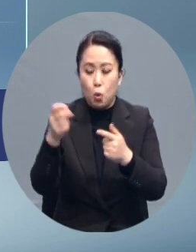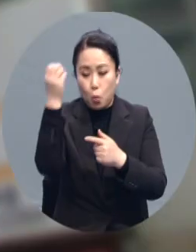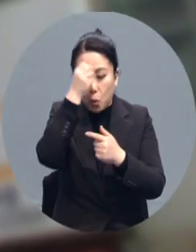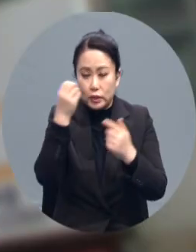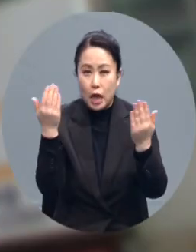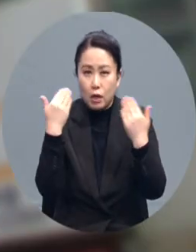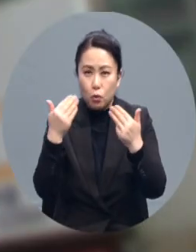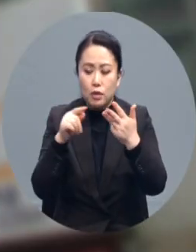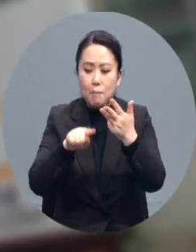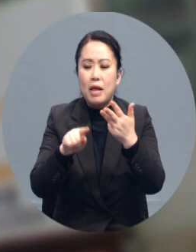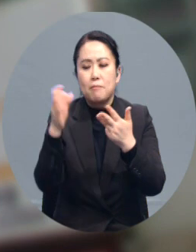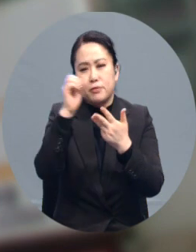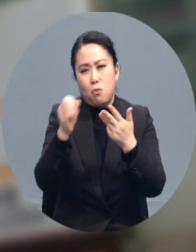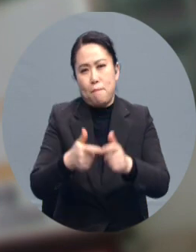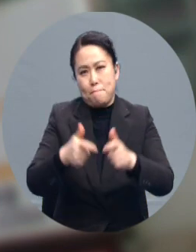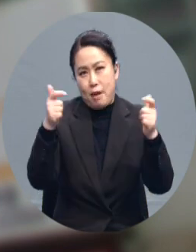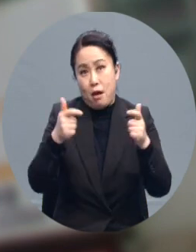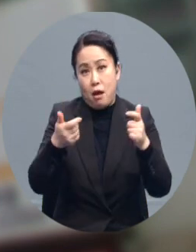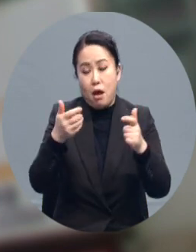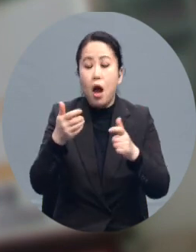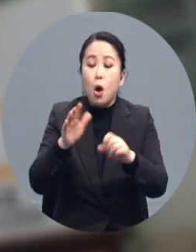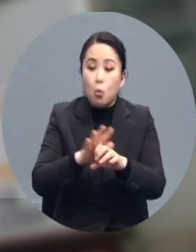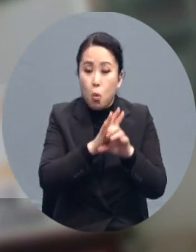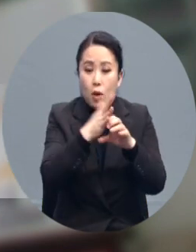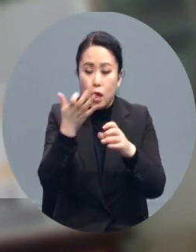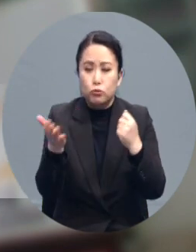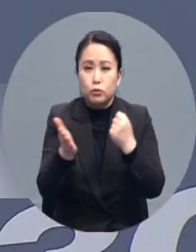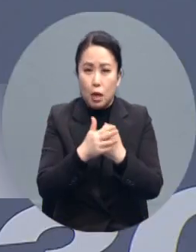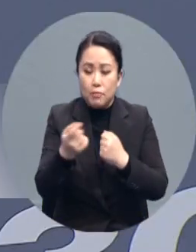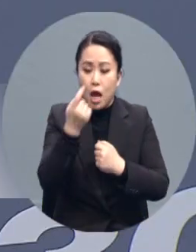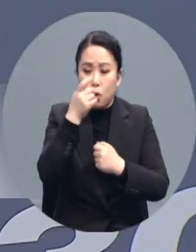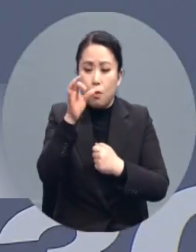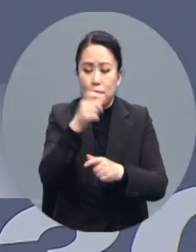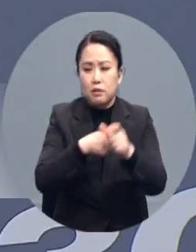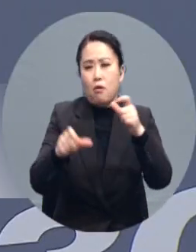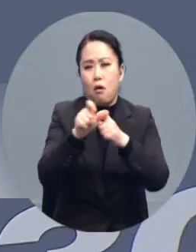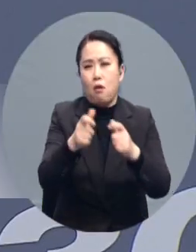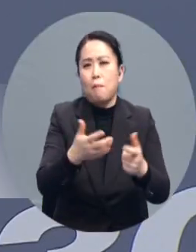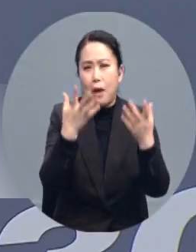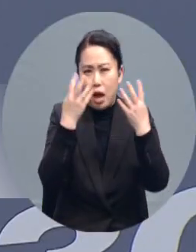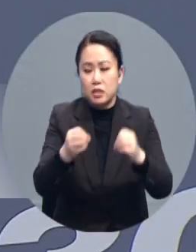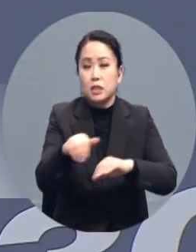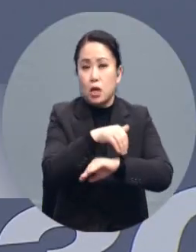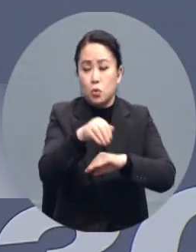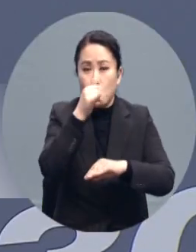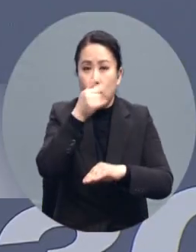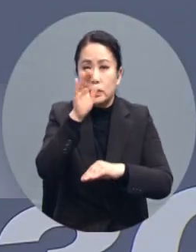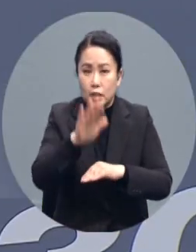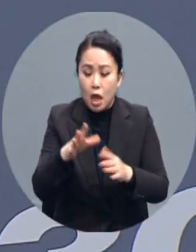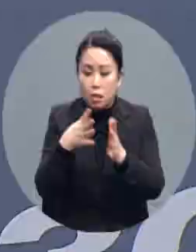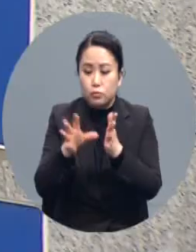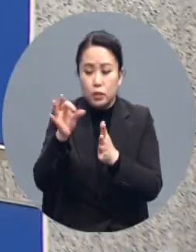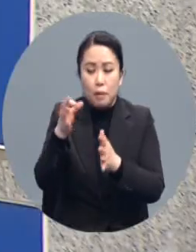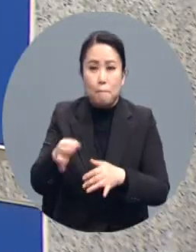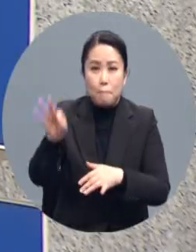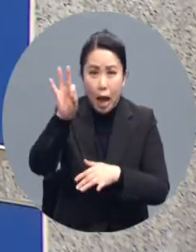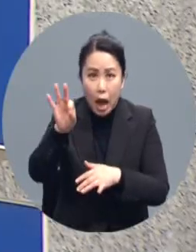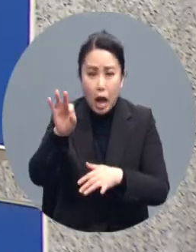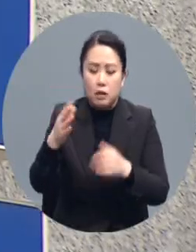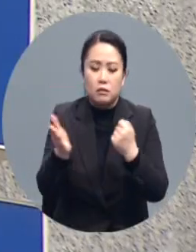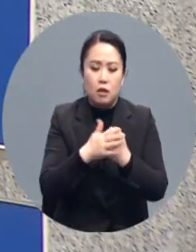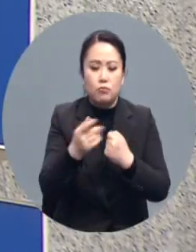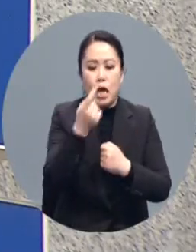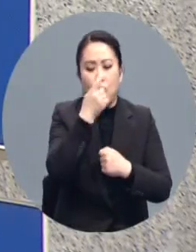늘었습니다. 코로나19로 사교육 의존도는 높아졌는데 고물가까지 겹치면서 앞으로 학원비는 계속 오를 것으로